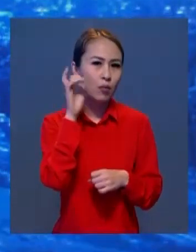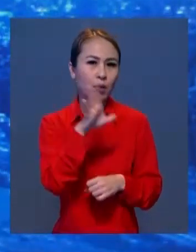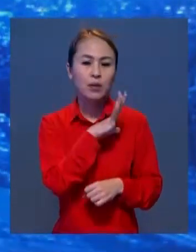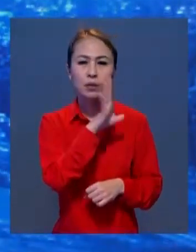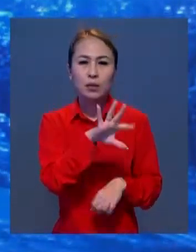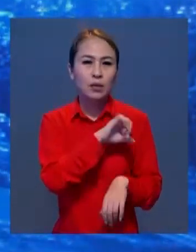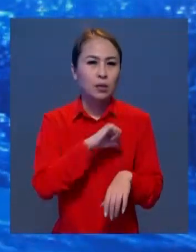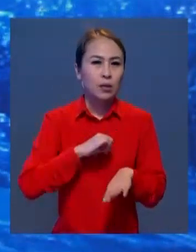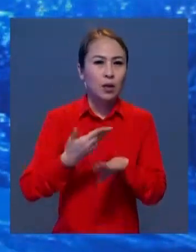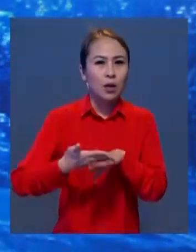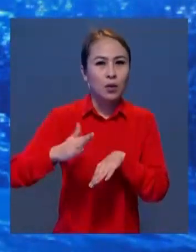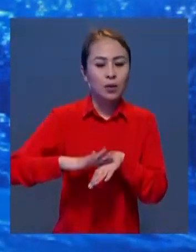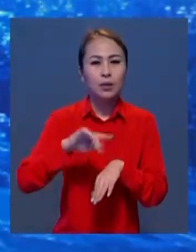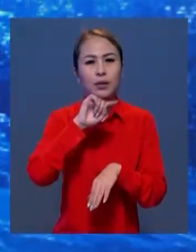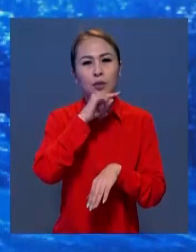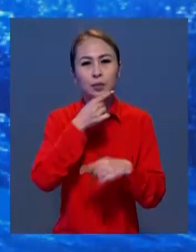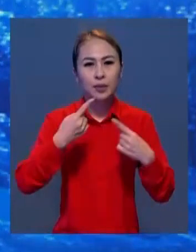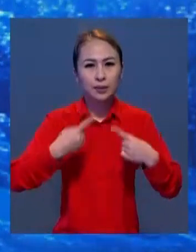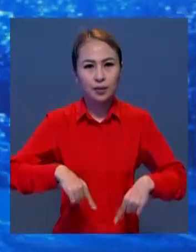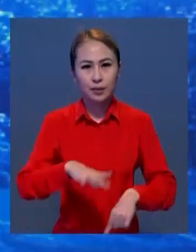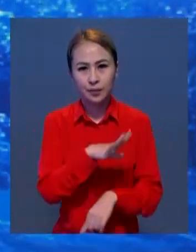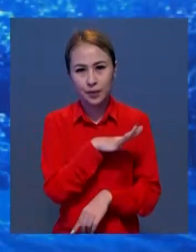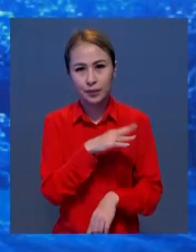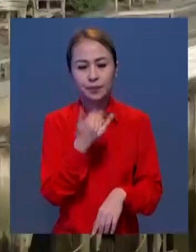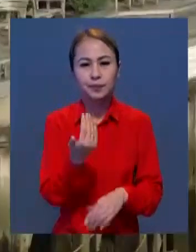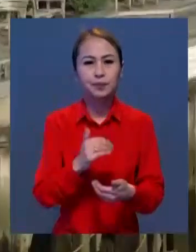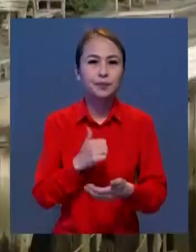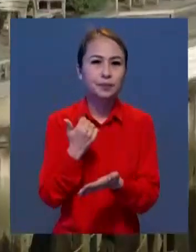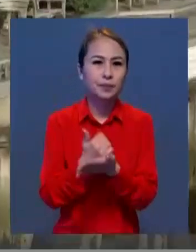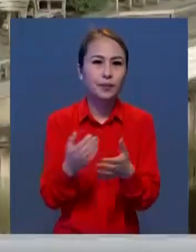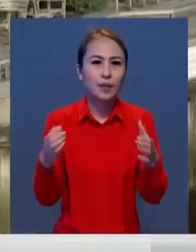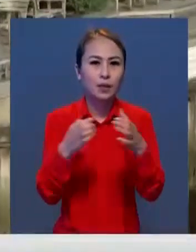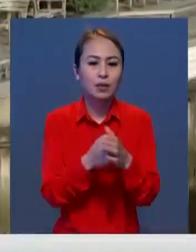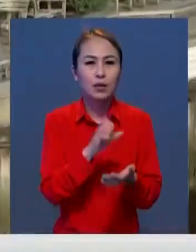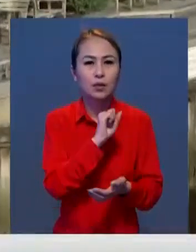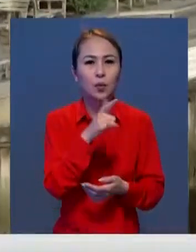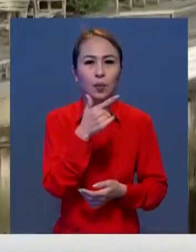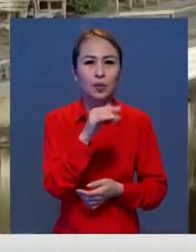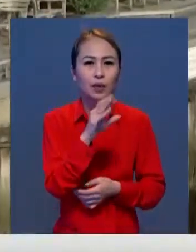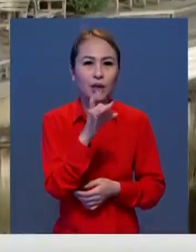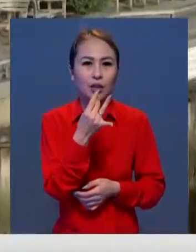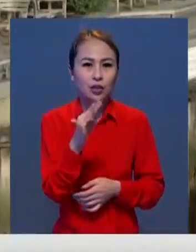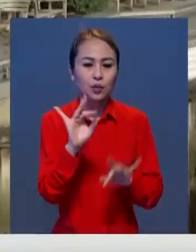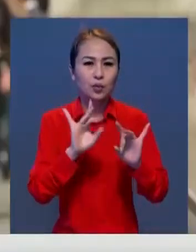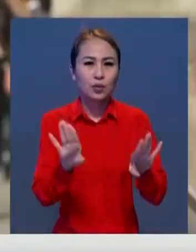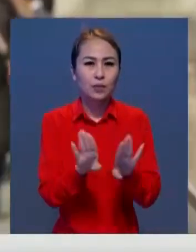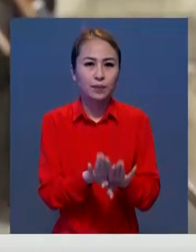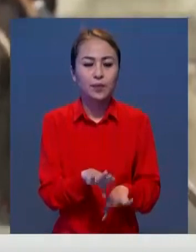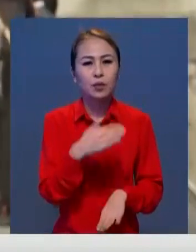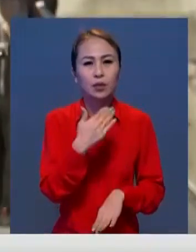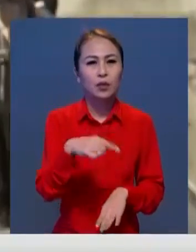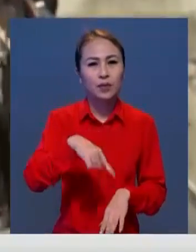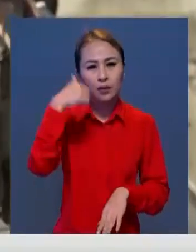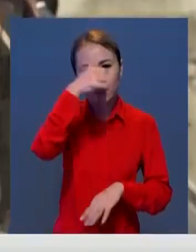жылда болмаған ең ауыр экономикалық дағдарысқа кеп соқты. Біркен ұлттар ұйымының бас хатшысы Антонио Гутерриш осылай деп отыр.